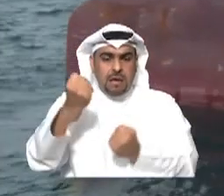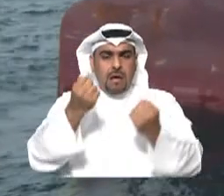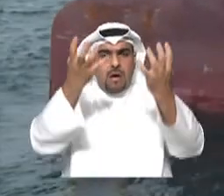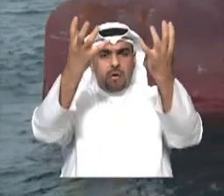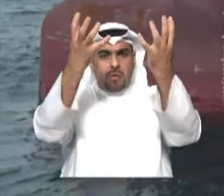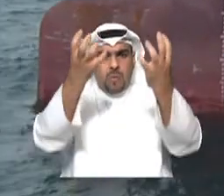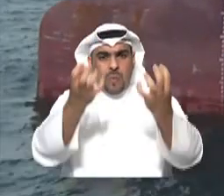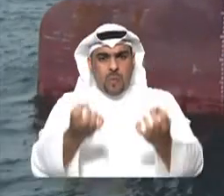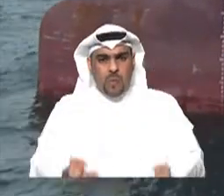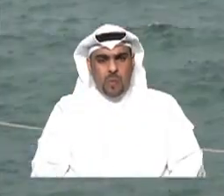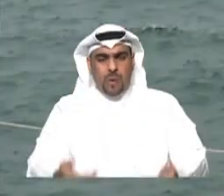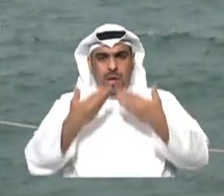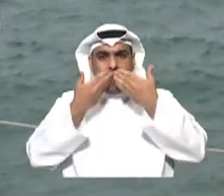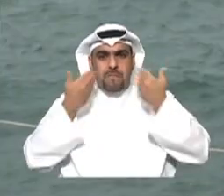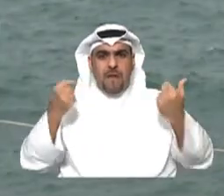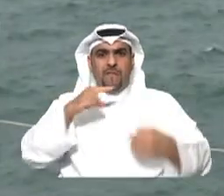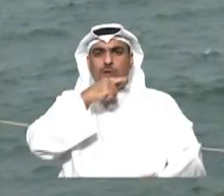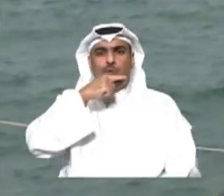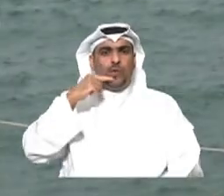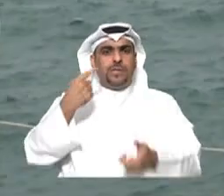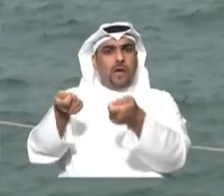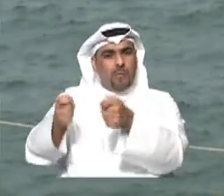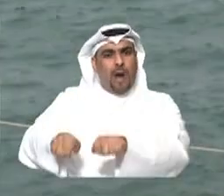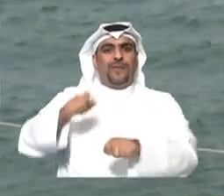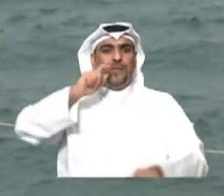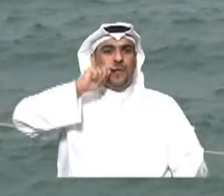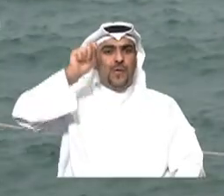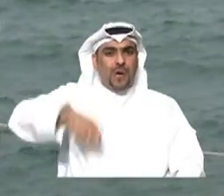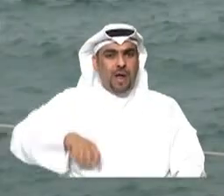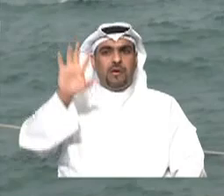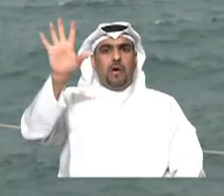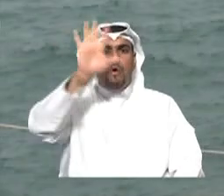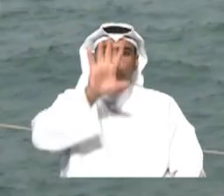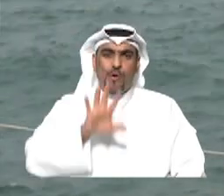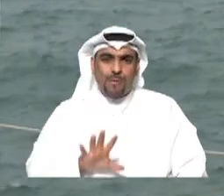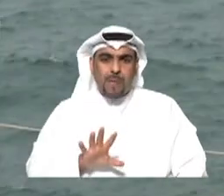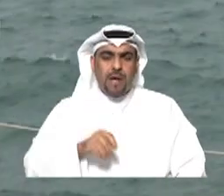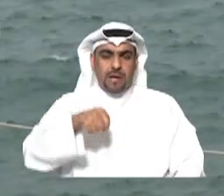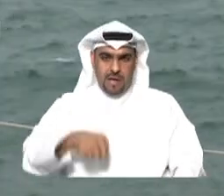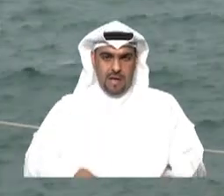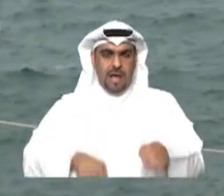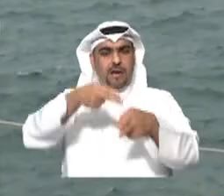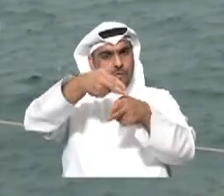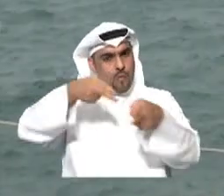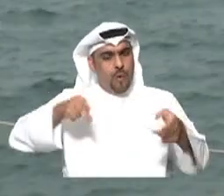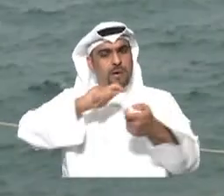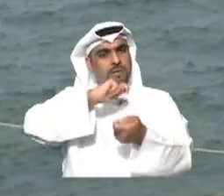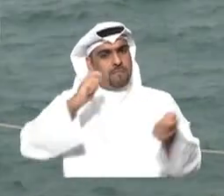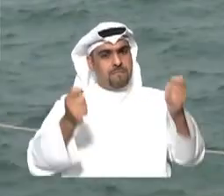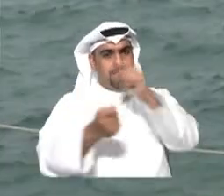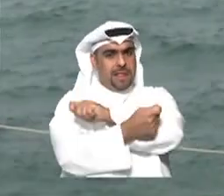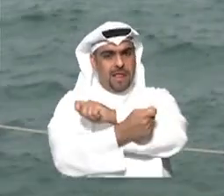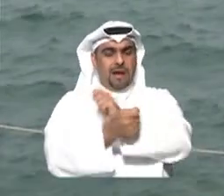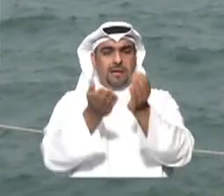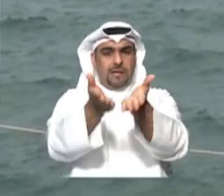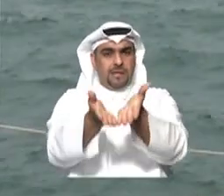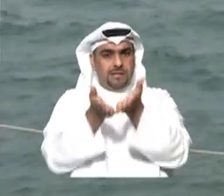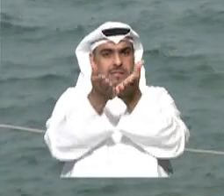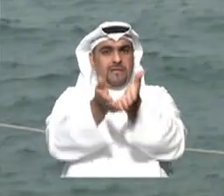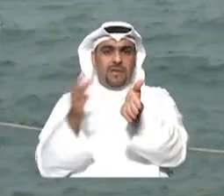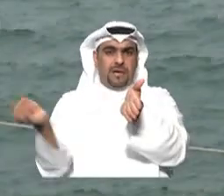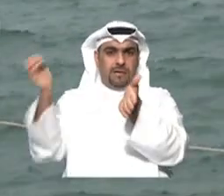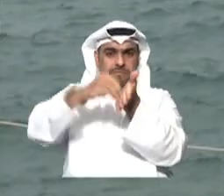والطاقة الإنتاجية القصوى التي تبلغ 615 ألف برميل بإمكان المصفاة إنتاج ما